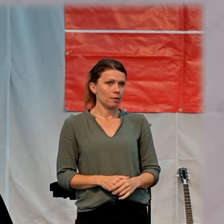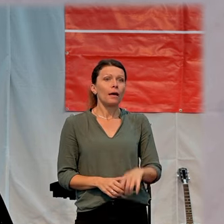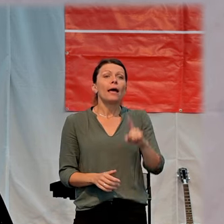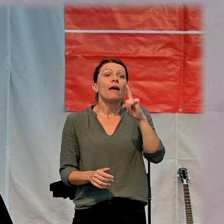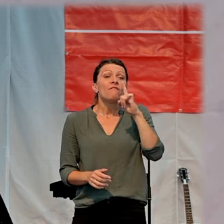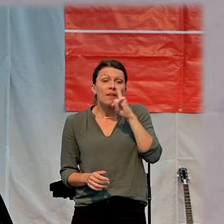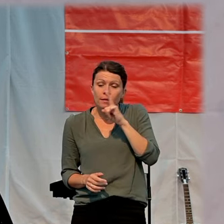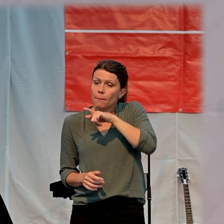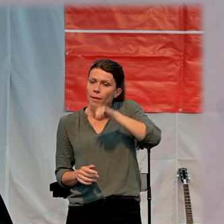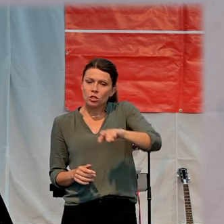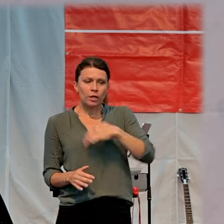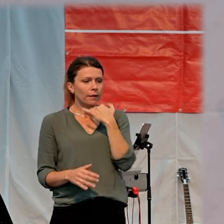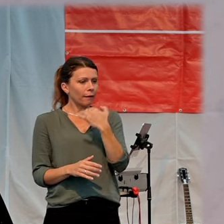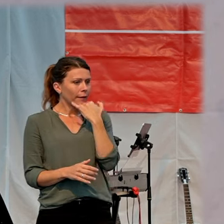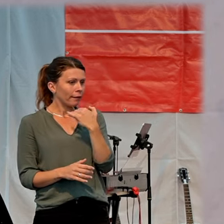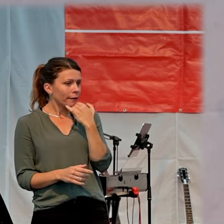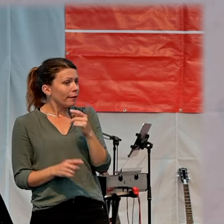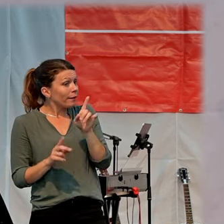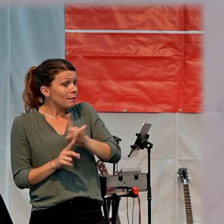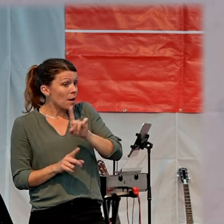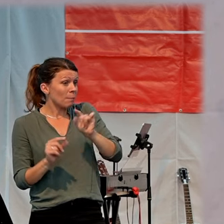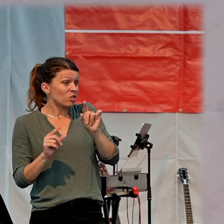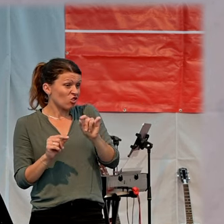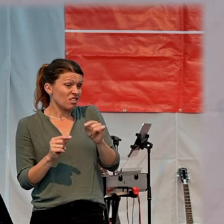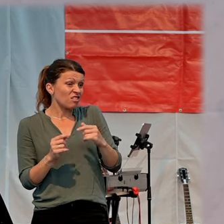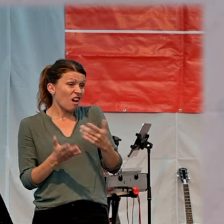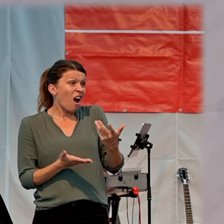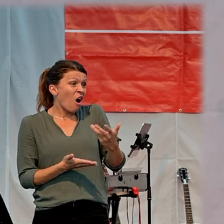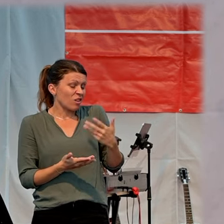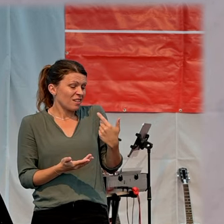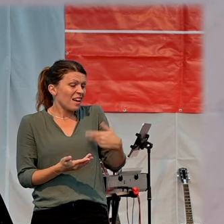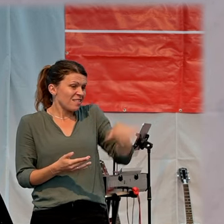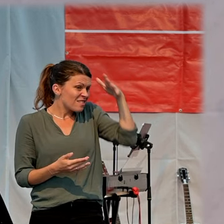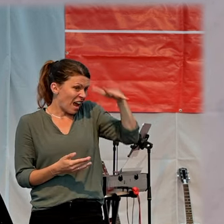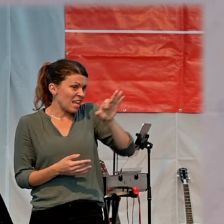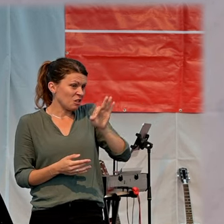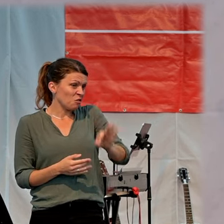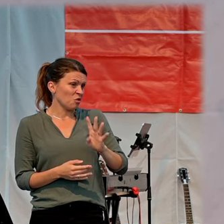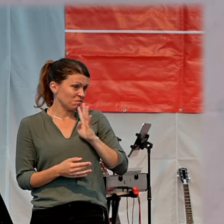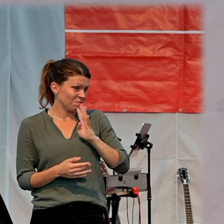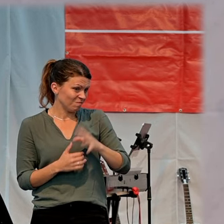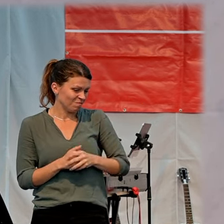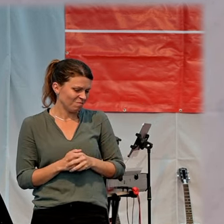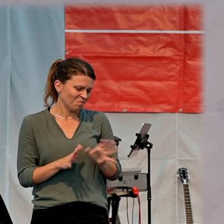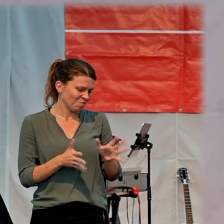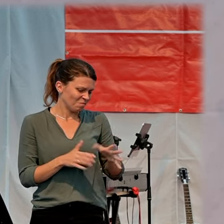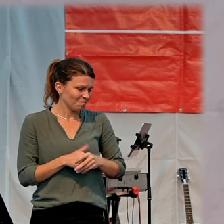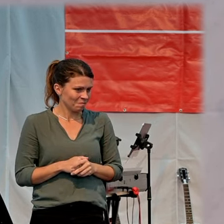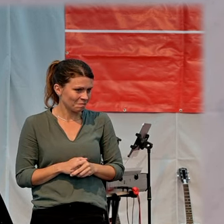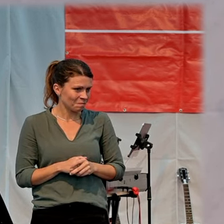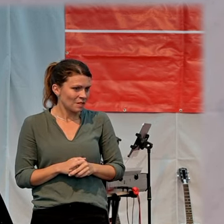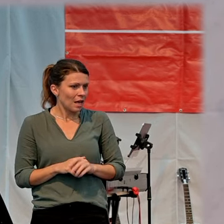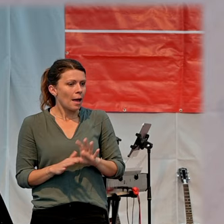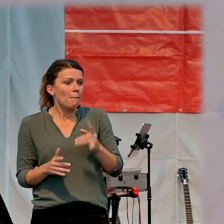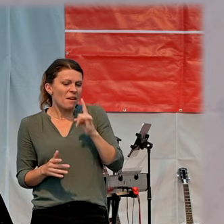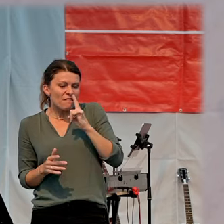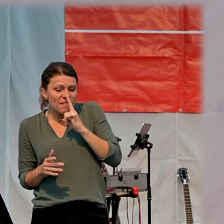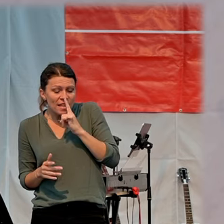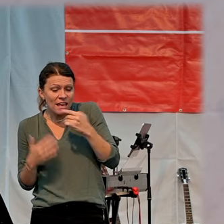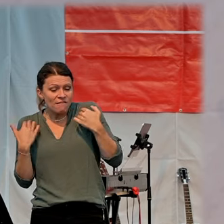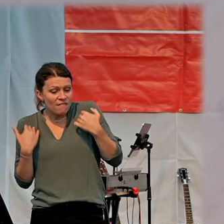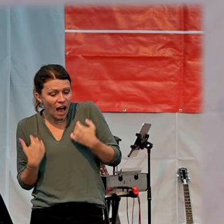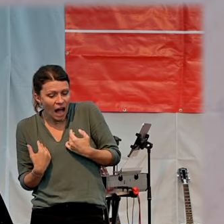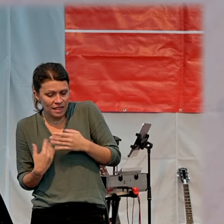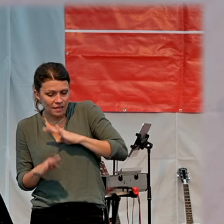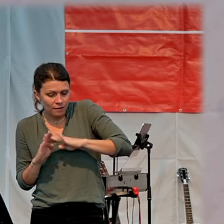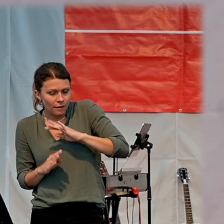der Lehre. Ja. Nicht jeder, der auch mal barmherzig ist, hat die Gabe der Barmherzigkeit. Es geht um den